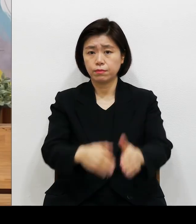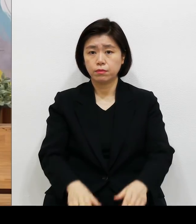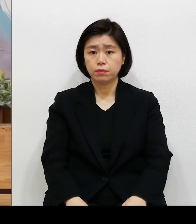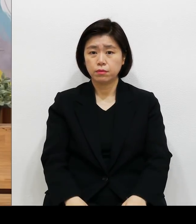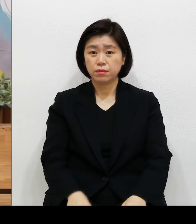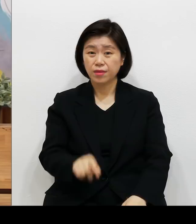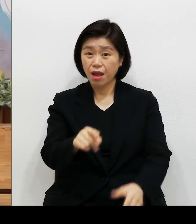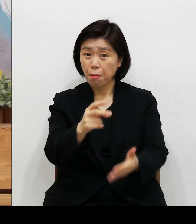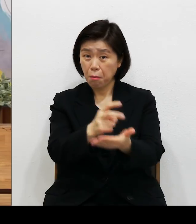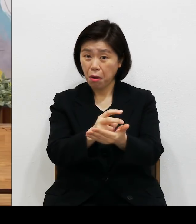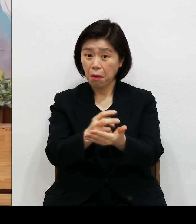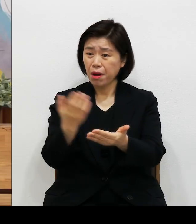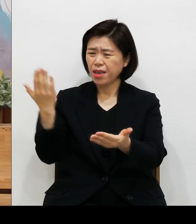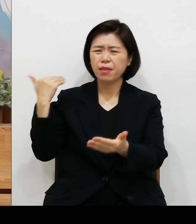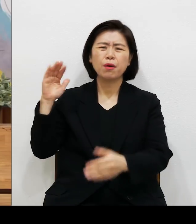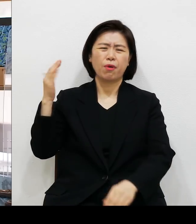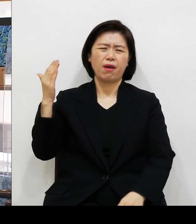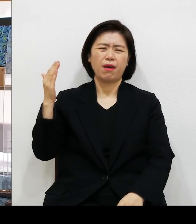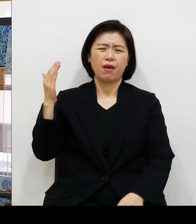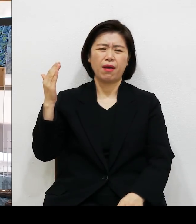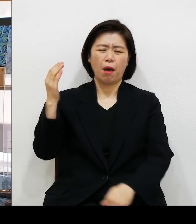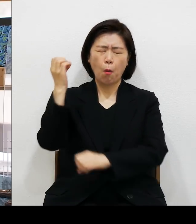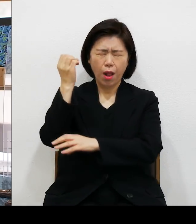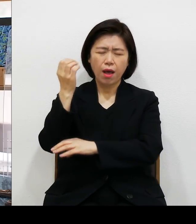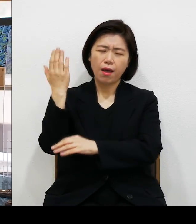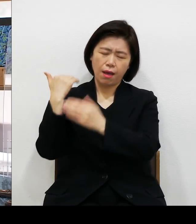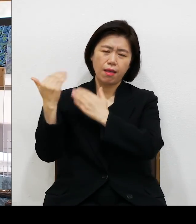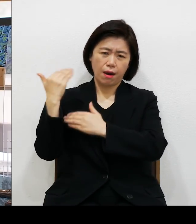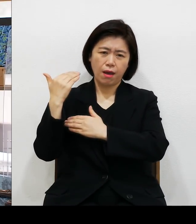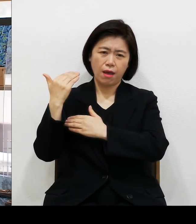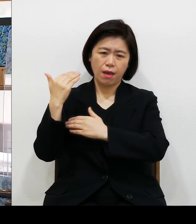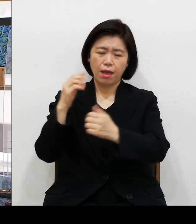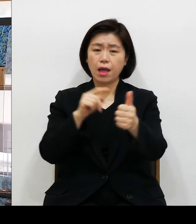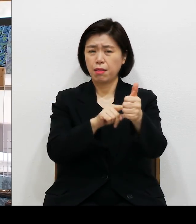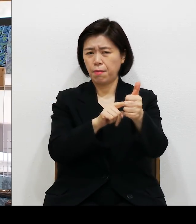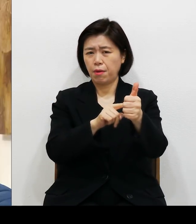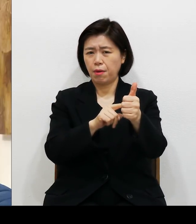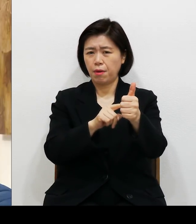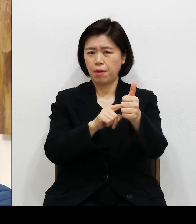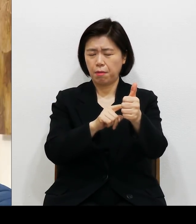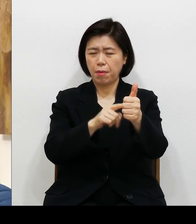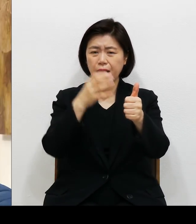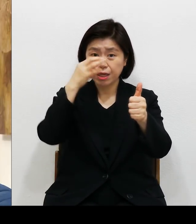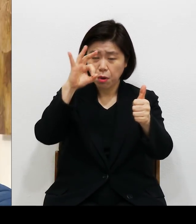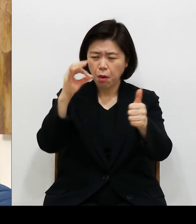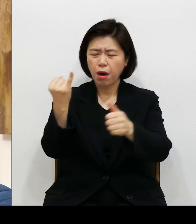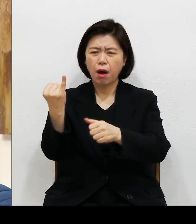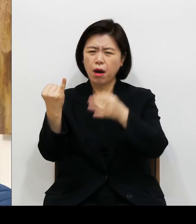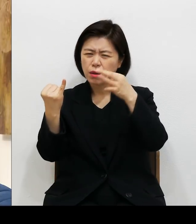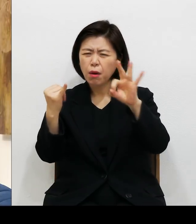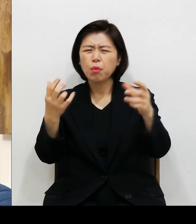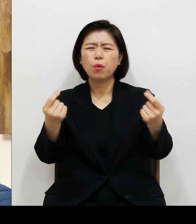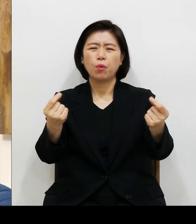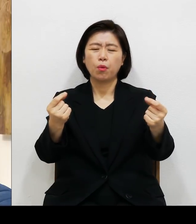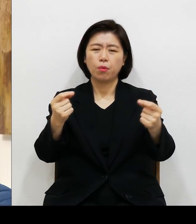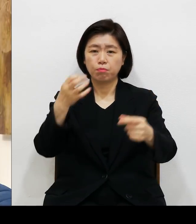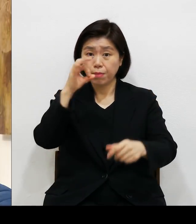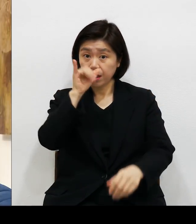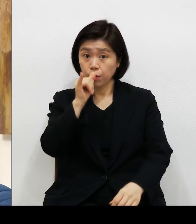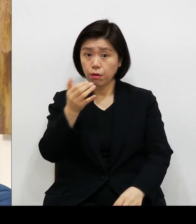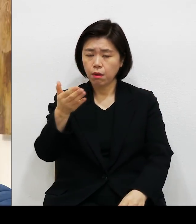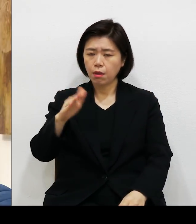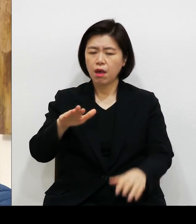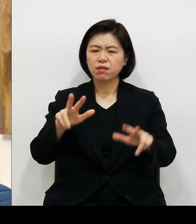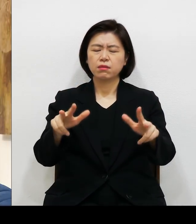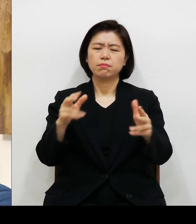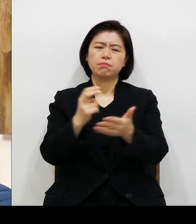바뀐 거라고 하죠. 네. 그죠? 원래는 됐었는데. 원래는 됐었어요. 아, 원래는 정말 됐었어요. 예전에는 이런 경우에는 이제 이거